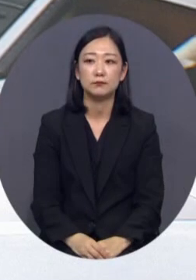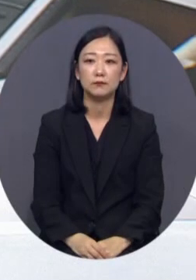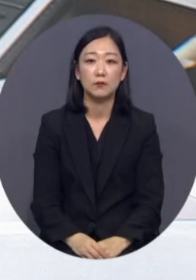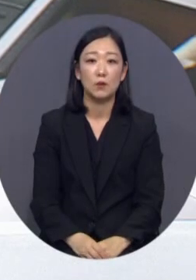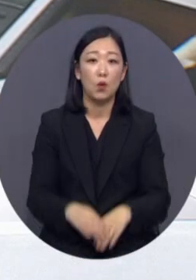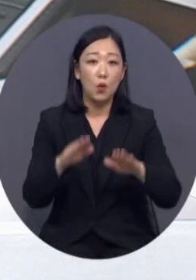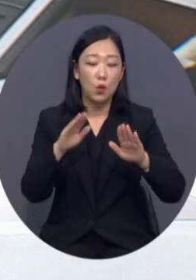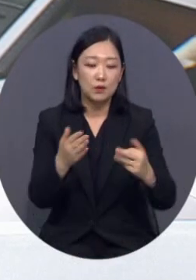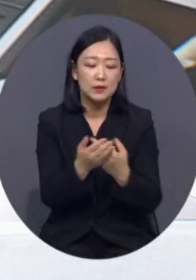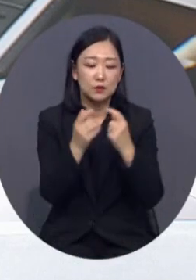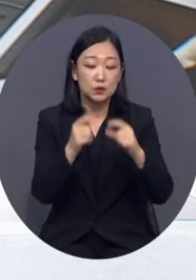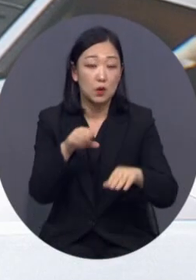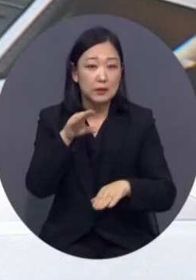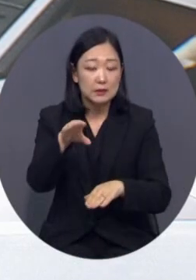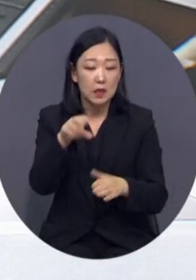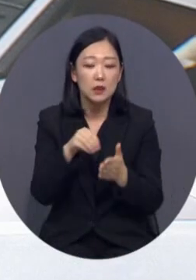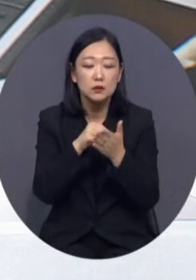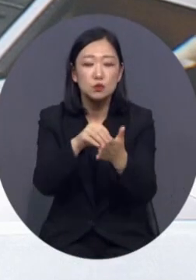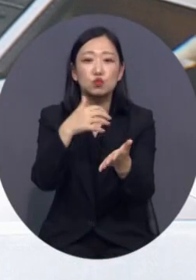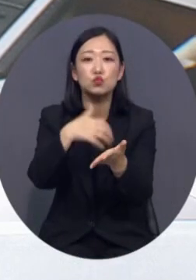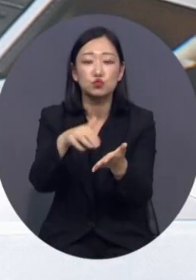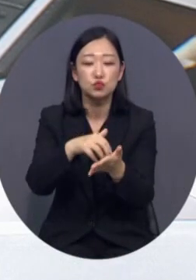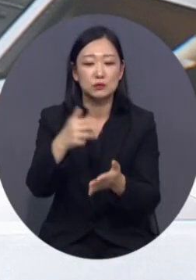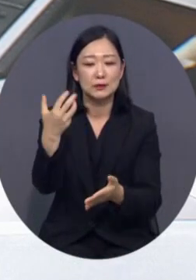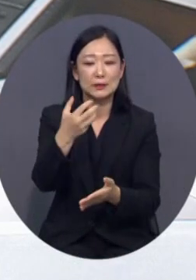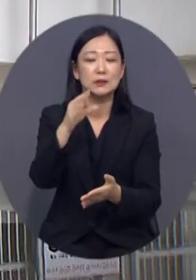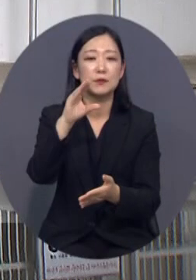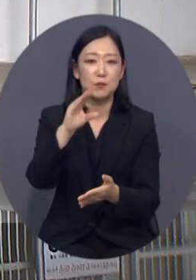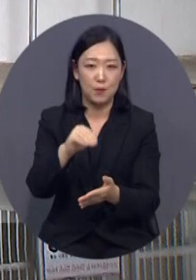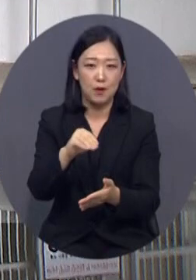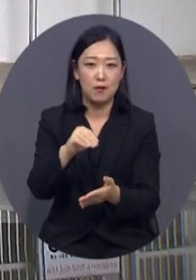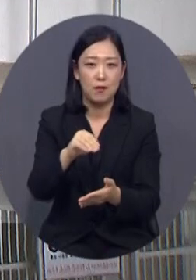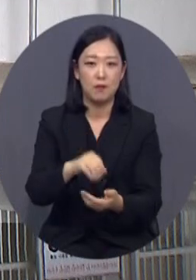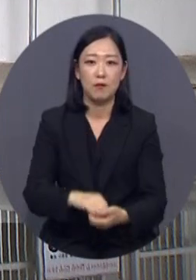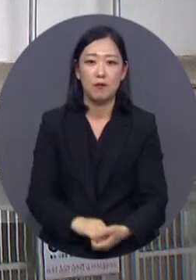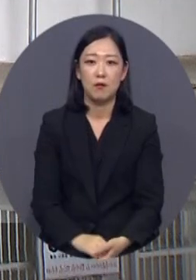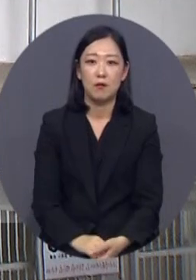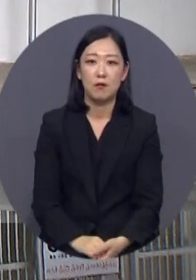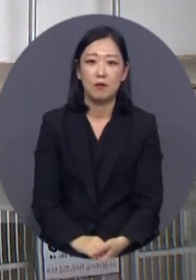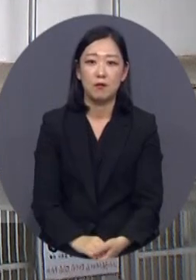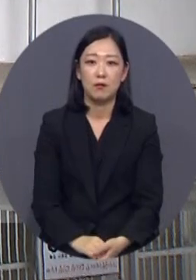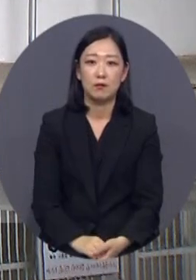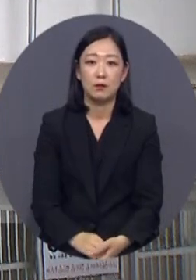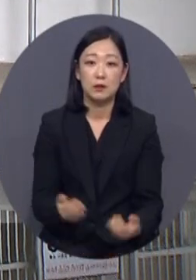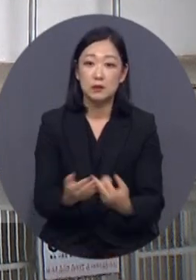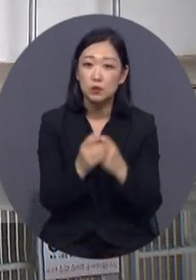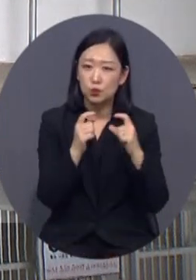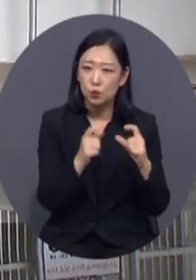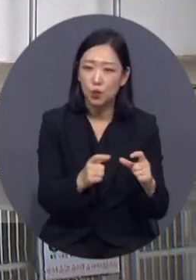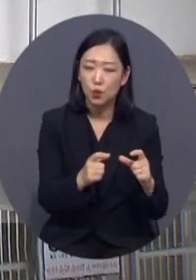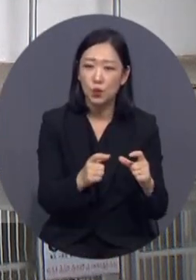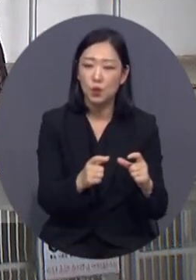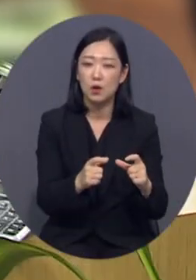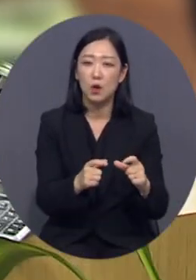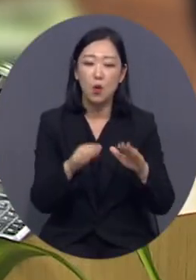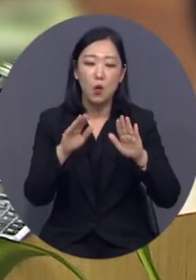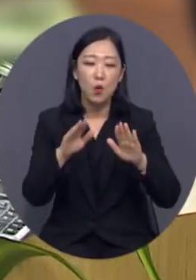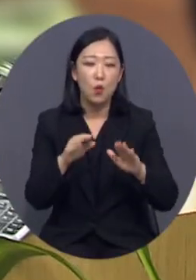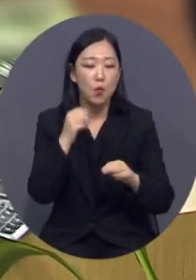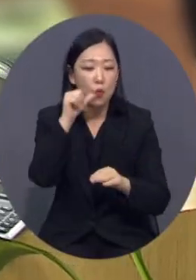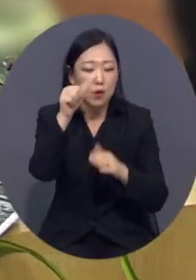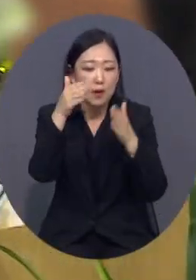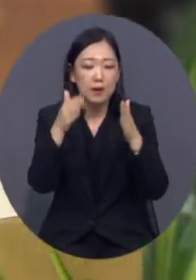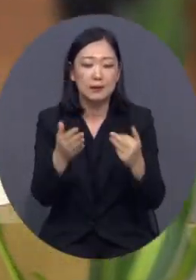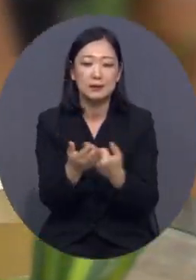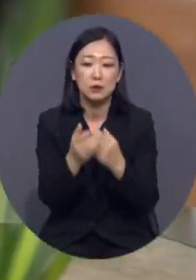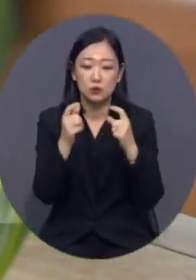올들어 제주지역 자동차 등록대수가 70만대에 육박하고 있습니다 제주도에 따르면 올들어 5개월 동안